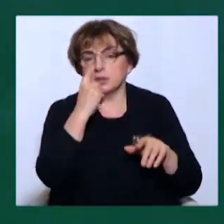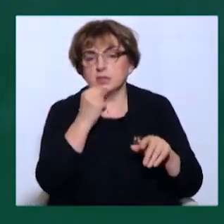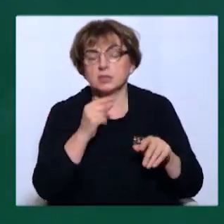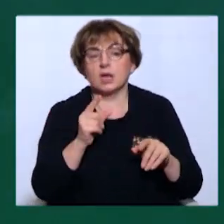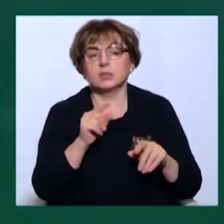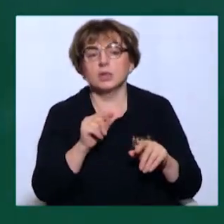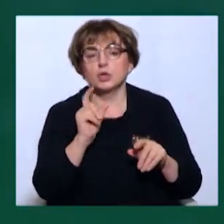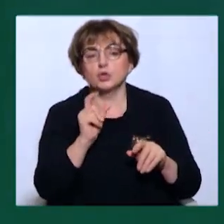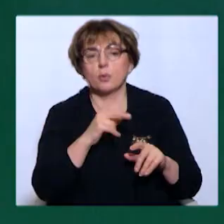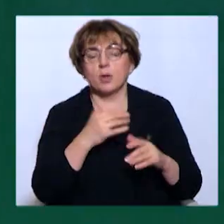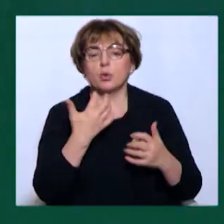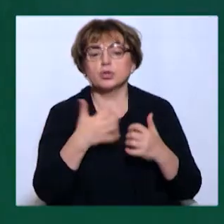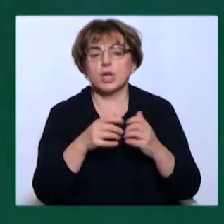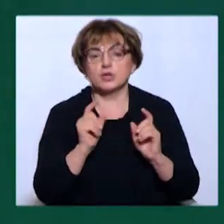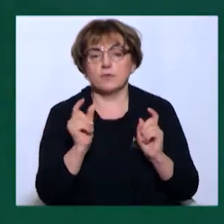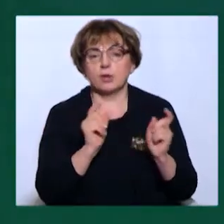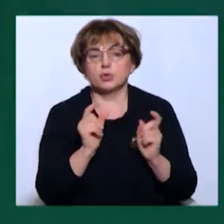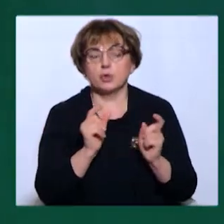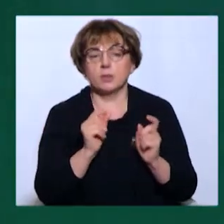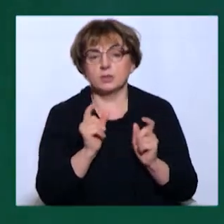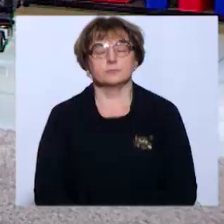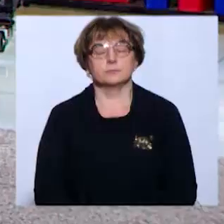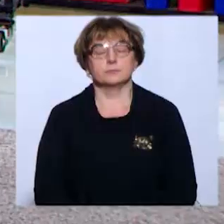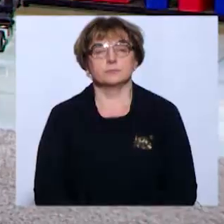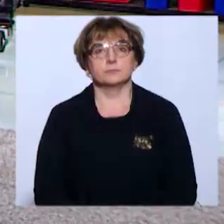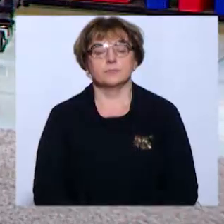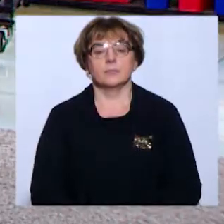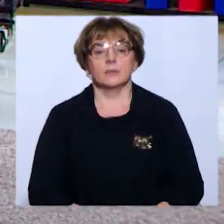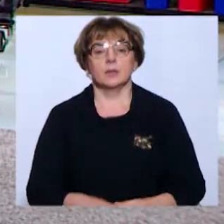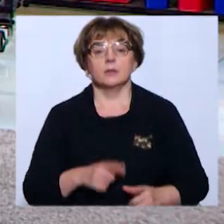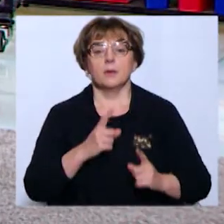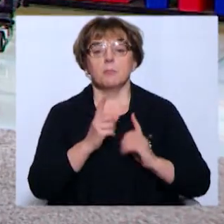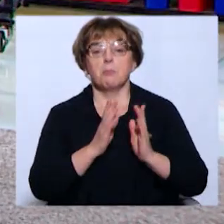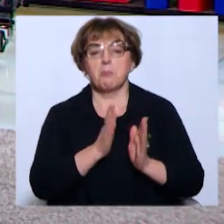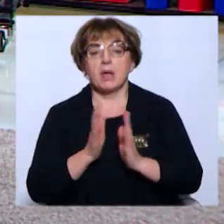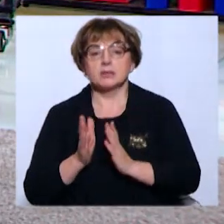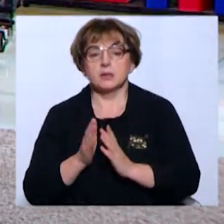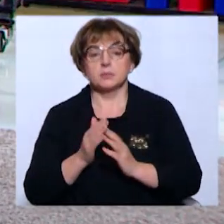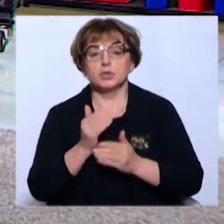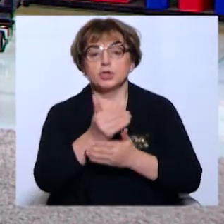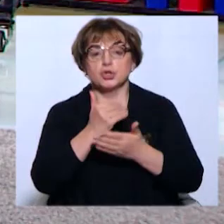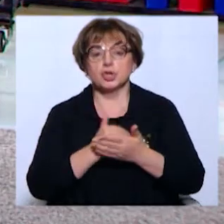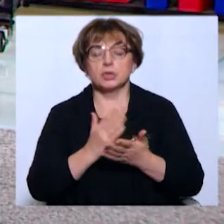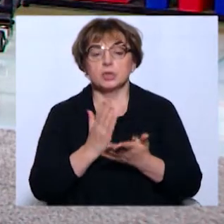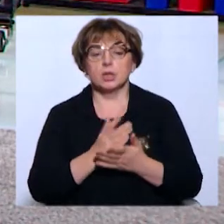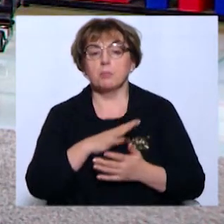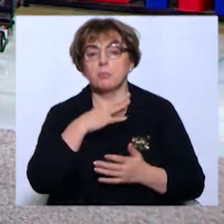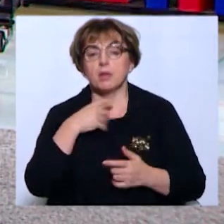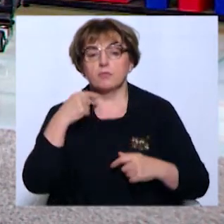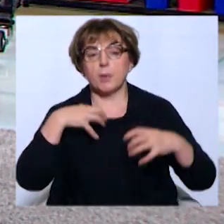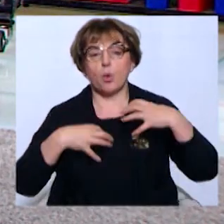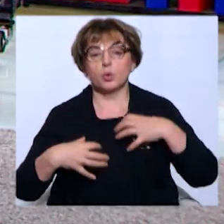ზომა იყო საშუალო სიდიდის. მასტაბილიზებელი გადარჩევის შედეგია, რომ ძალიან ბევრმა